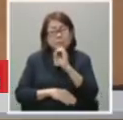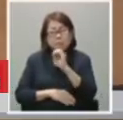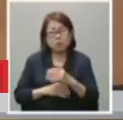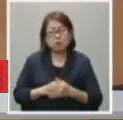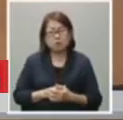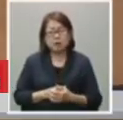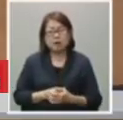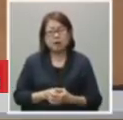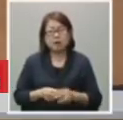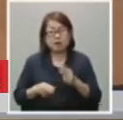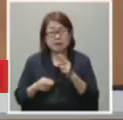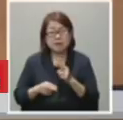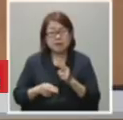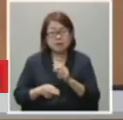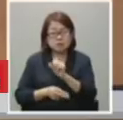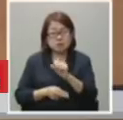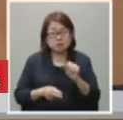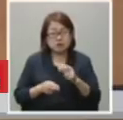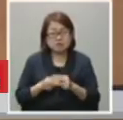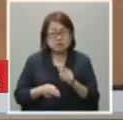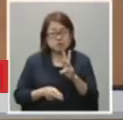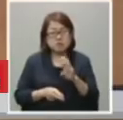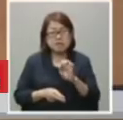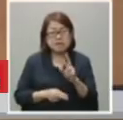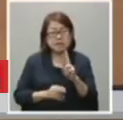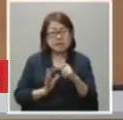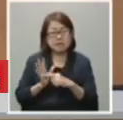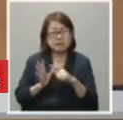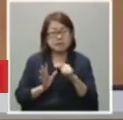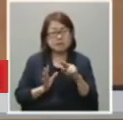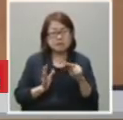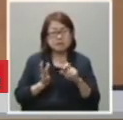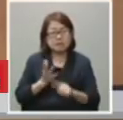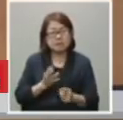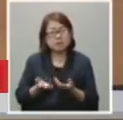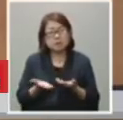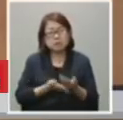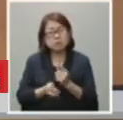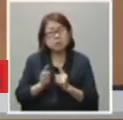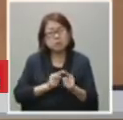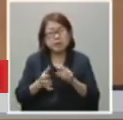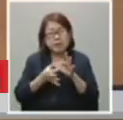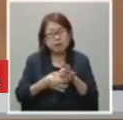วิรัตได้ขอหาลือเรื่องเวลาเชิญท่านวิรัตครับ